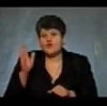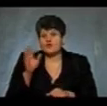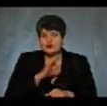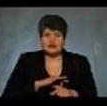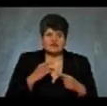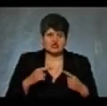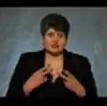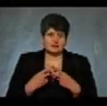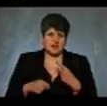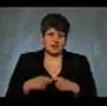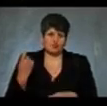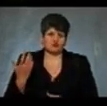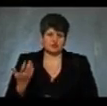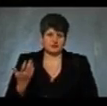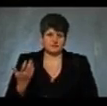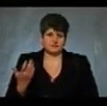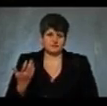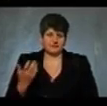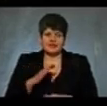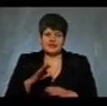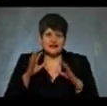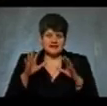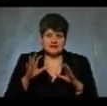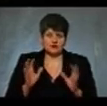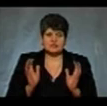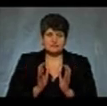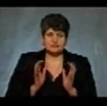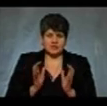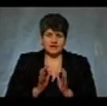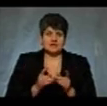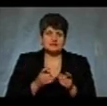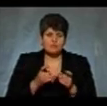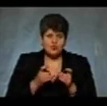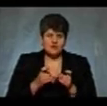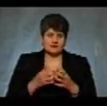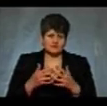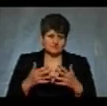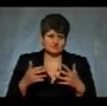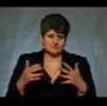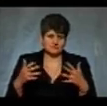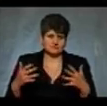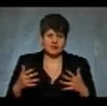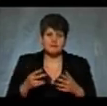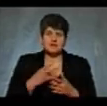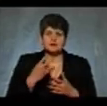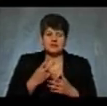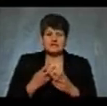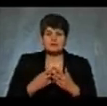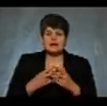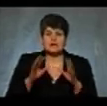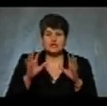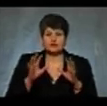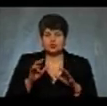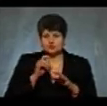інших кримінальних правопорушень. Незаконне зберігання вогнепальної зброї, боєприпасів, холодної зброї передбачено Кримінальним